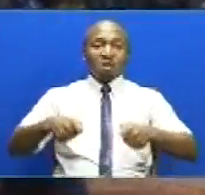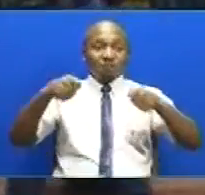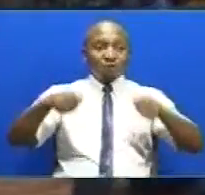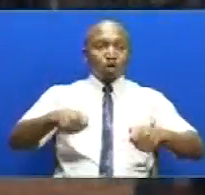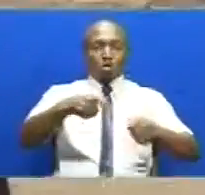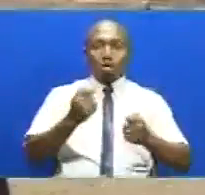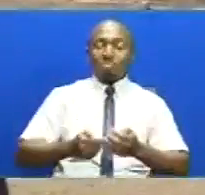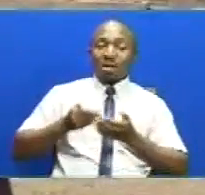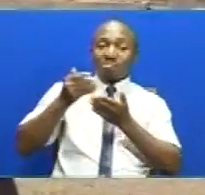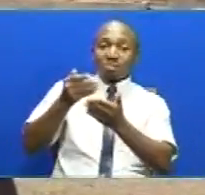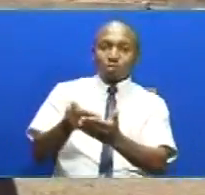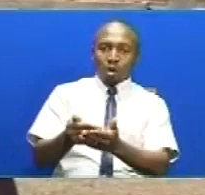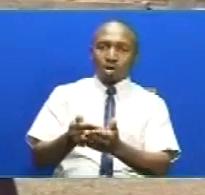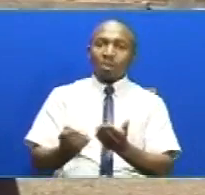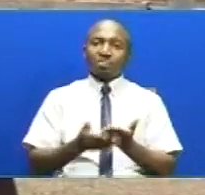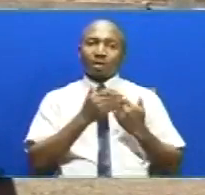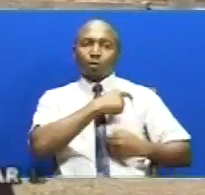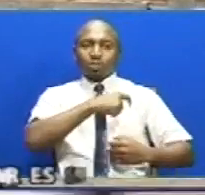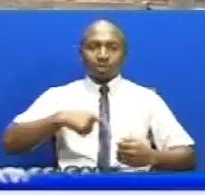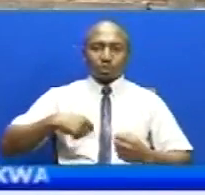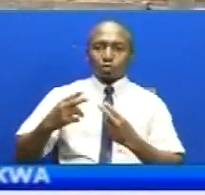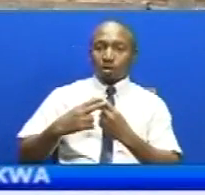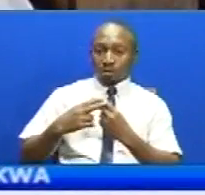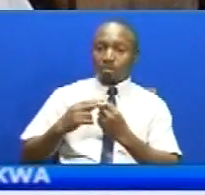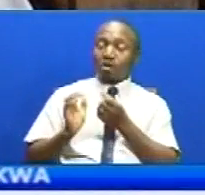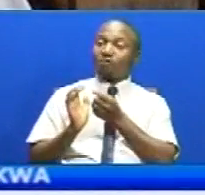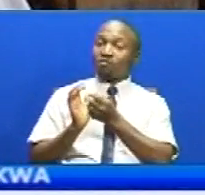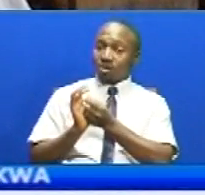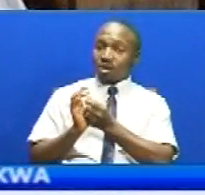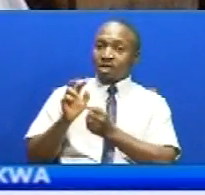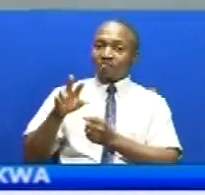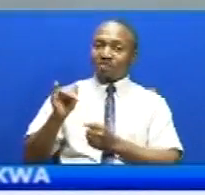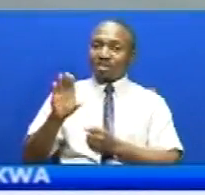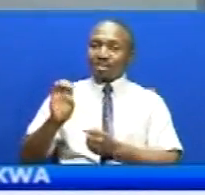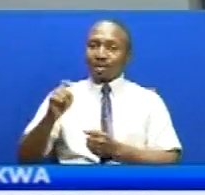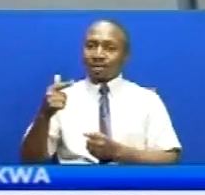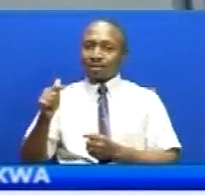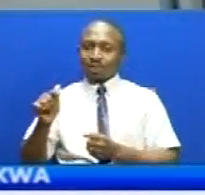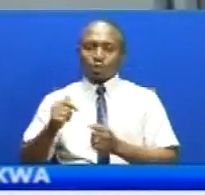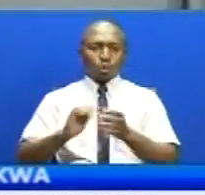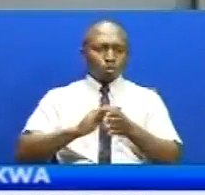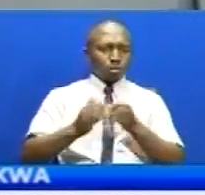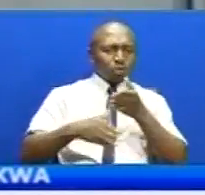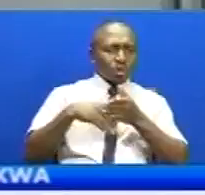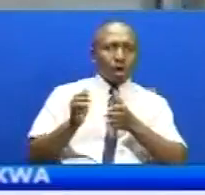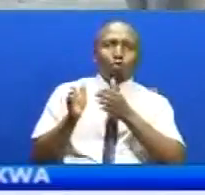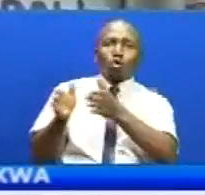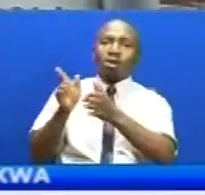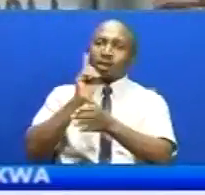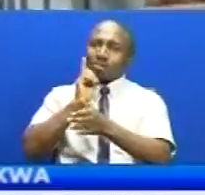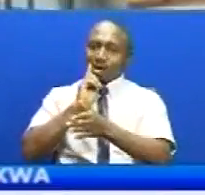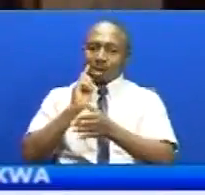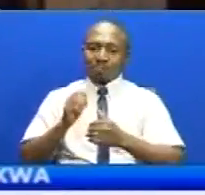na msaidizi wa Rais Dr. Magufuli Vincent Mbogo na zitatumika kwa ujenzi wa wodi ya akina mama.